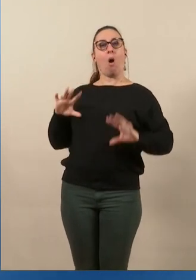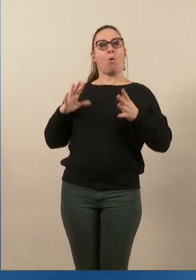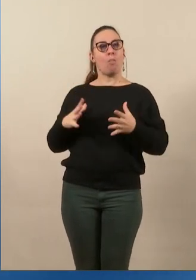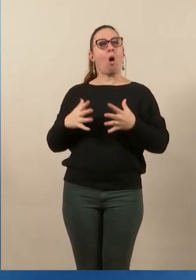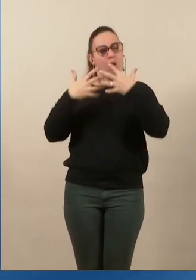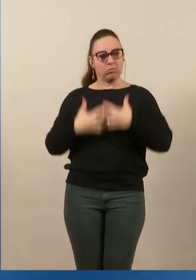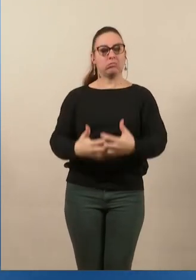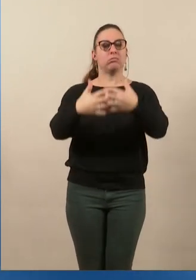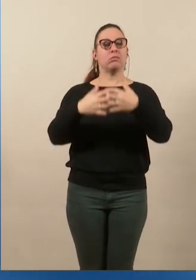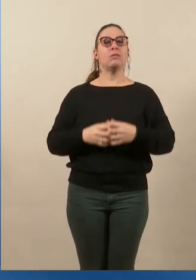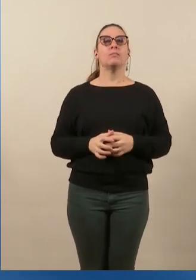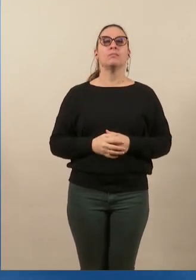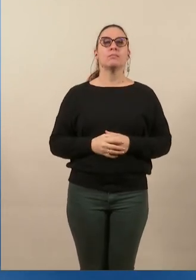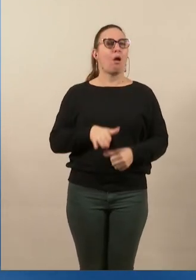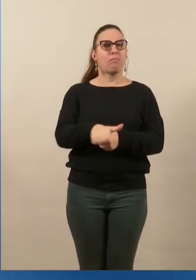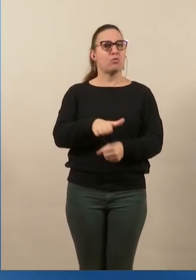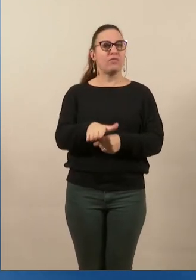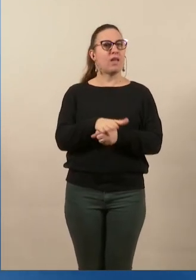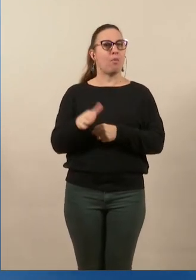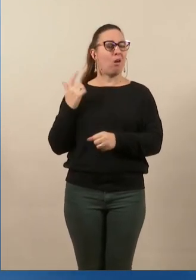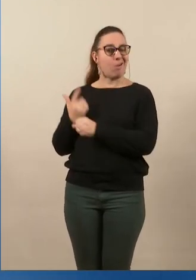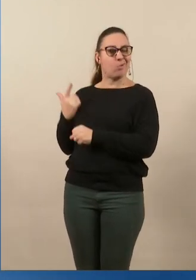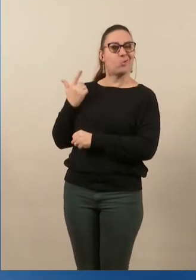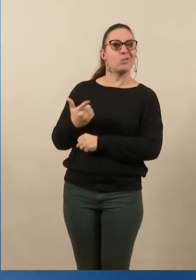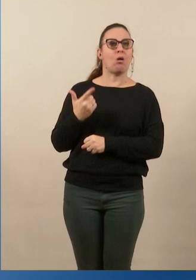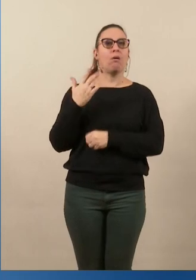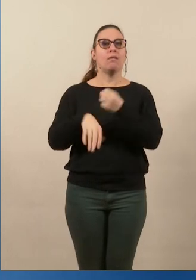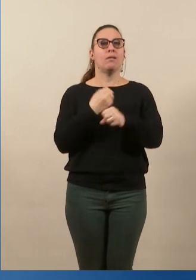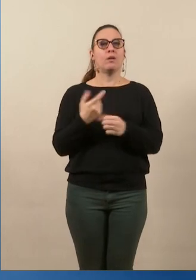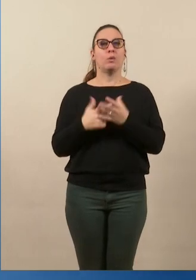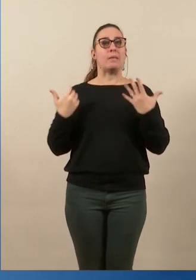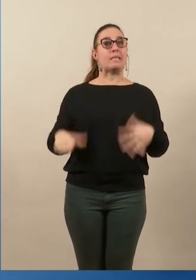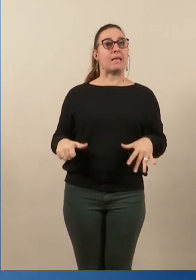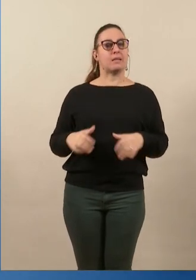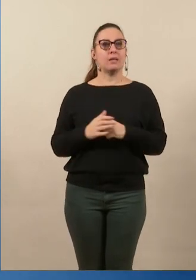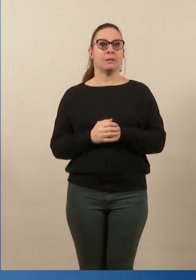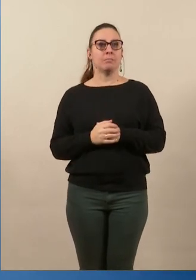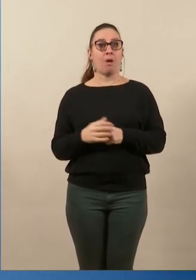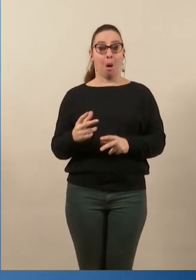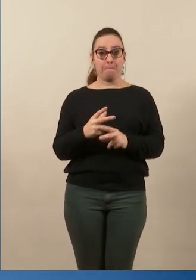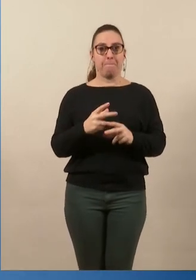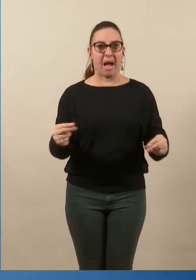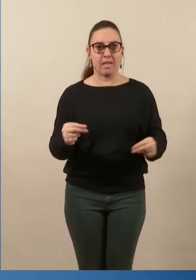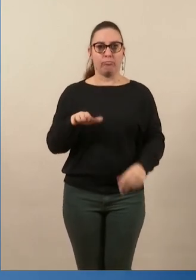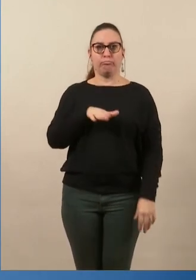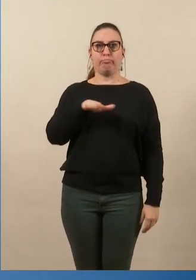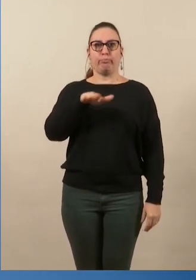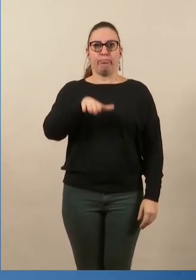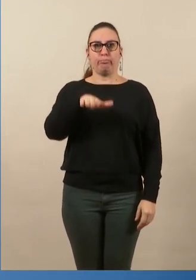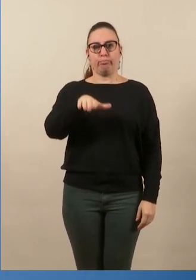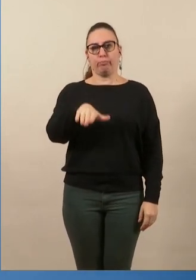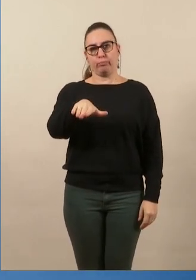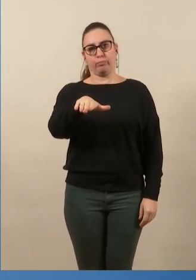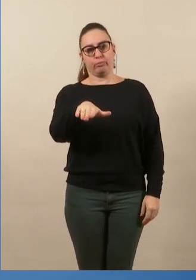démarrer ça n'a pas suffi car 2 ans plus tard en 2016 nous voilà au bord de la panne